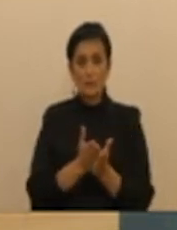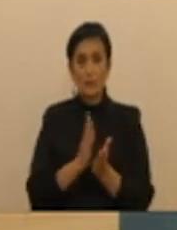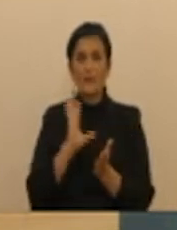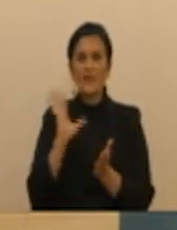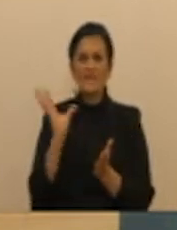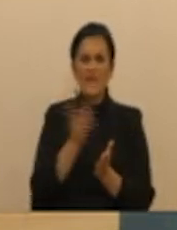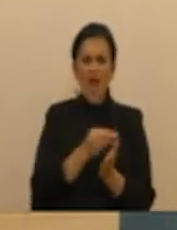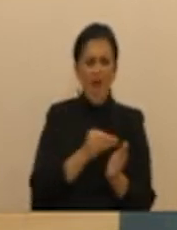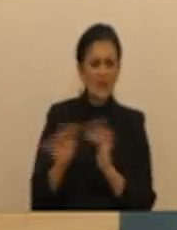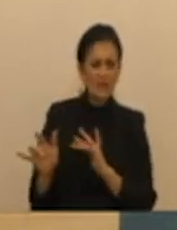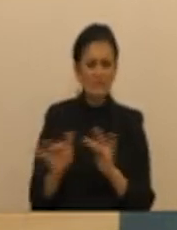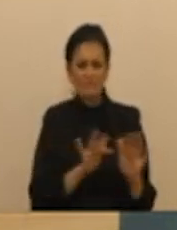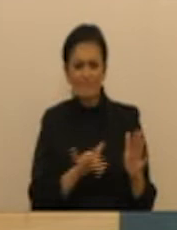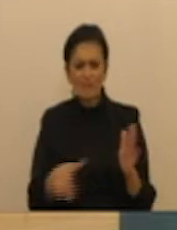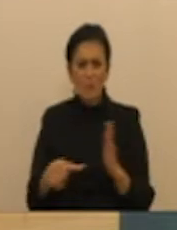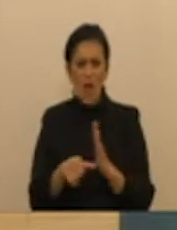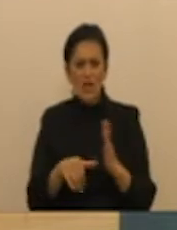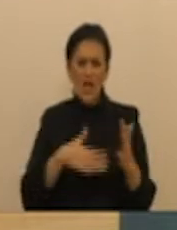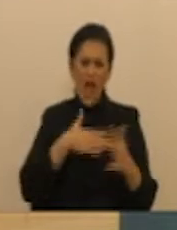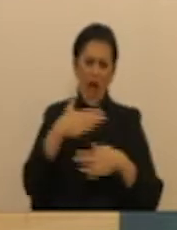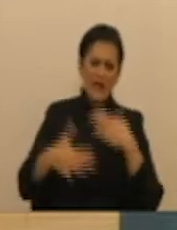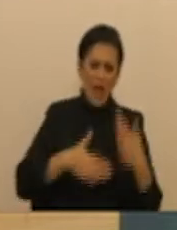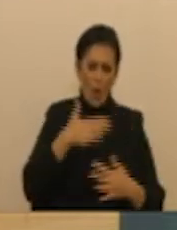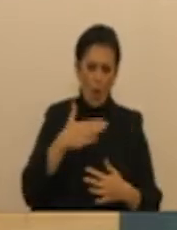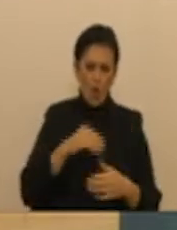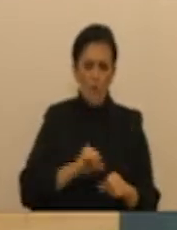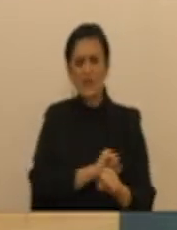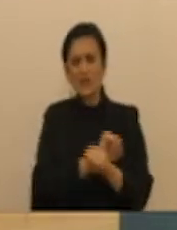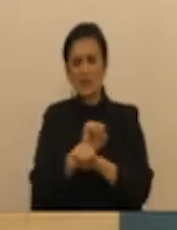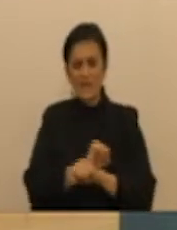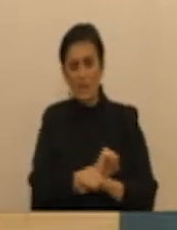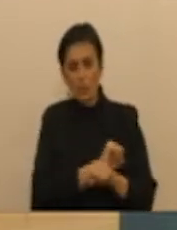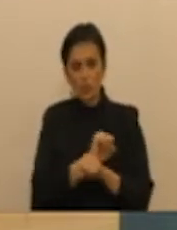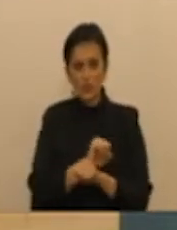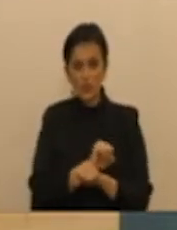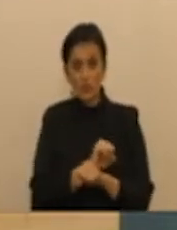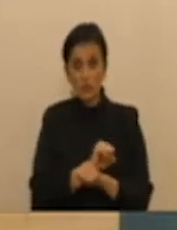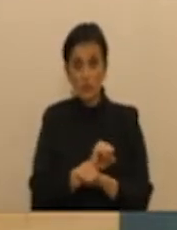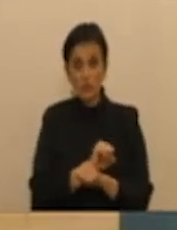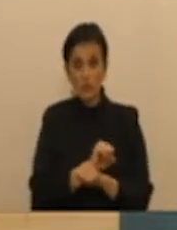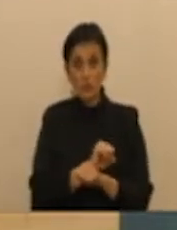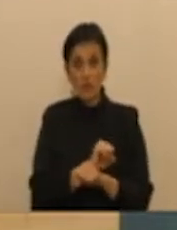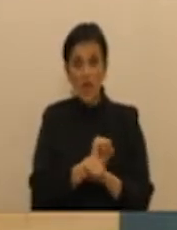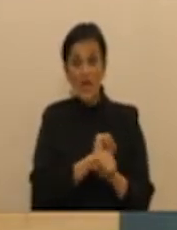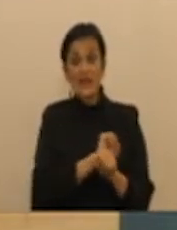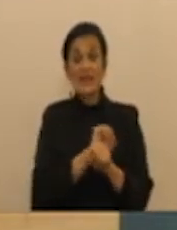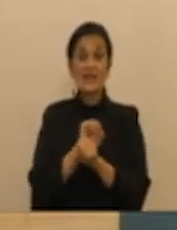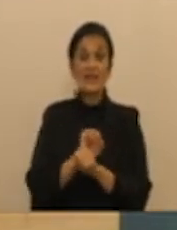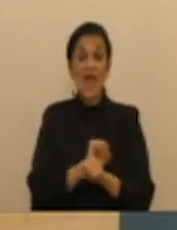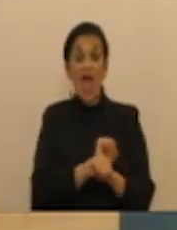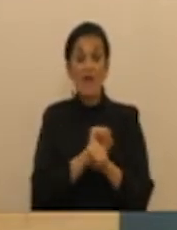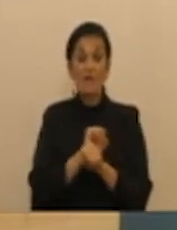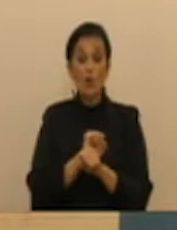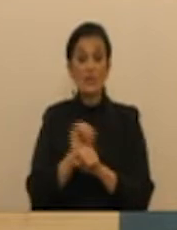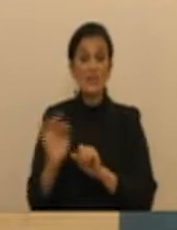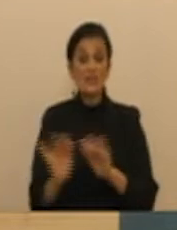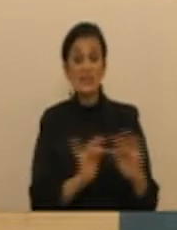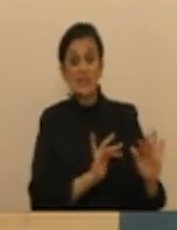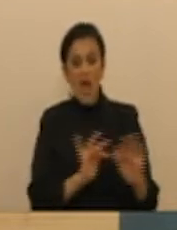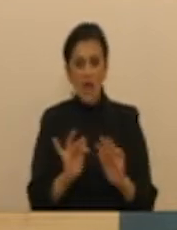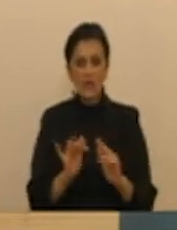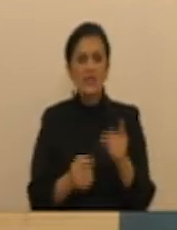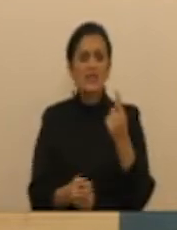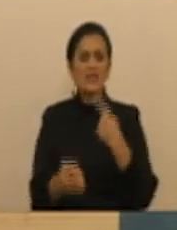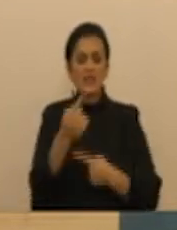ხერხით მასშტაბით არეულობა რევოლუციით, რევოლუციის სცენარით